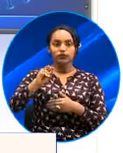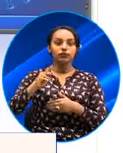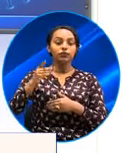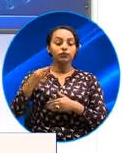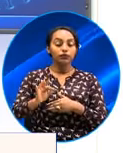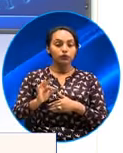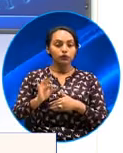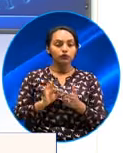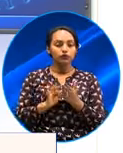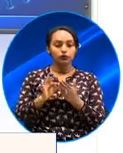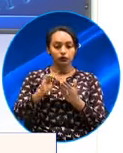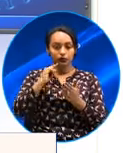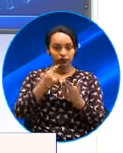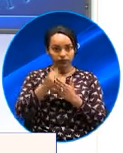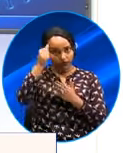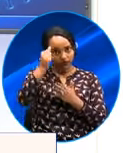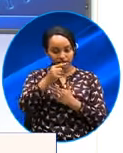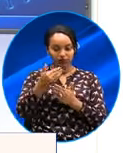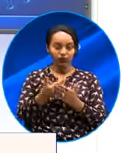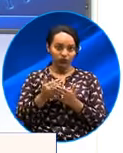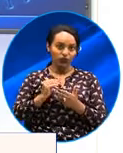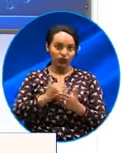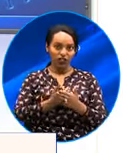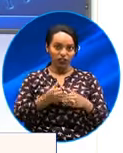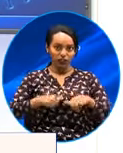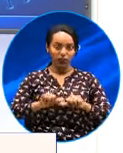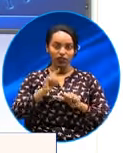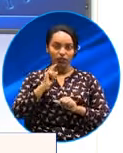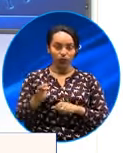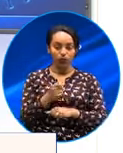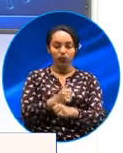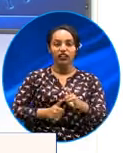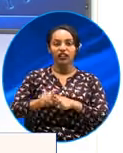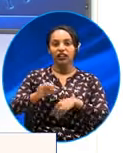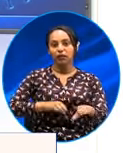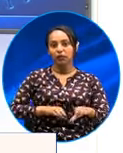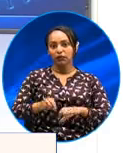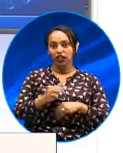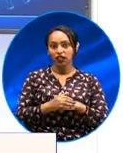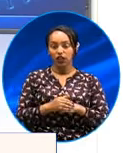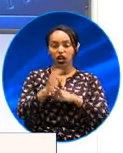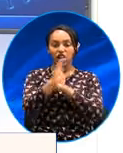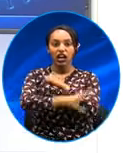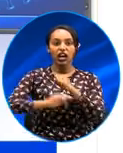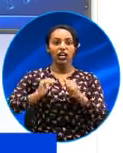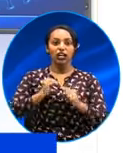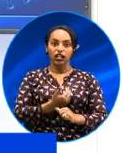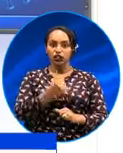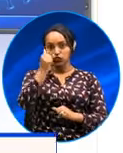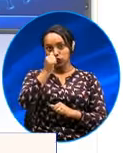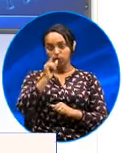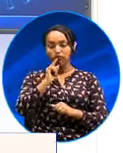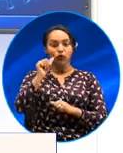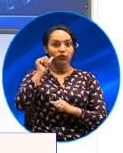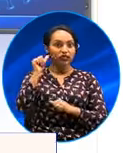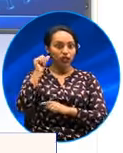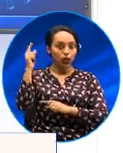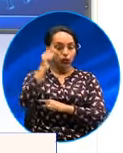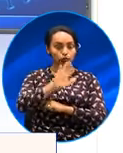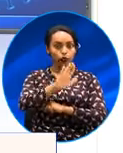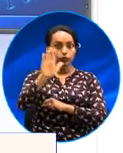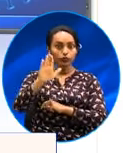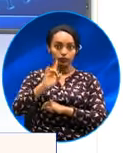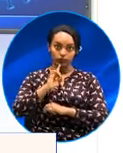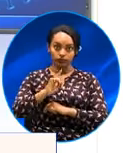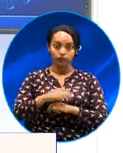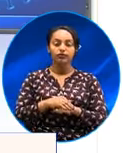የኮቪድ-19 አህዳዊ መረጃዎችን ወደ እናንተ ማድረሳችን የምንቀጥል ነው የሚሆነው። ቀዳሚ የምናደርገው ሀገራችን ኢትዮጵያ ነው። በትላንትና ሁለት እሁድ